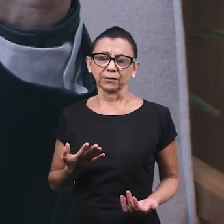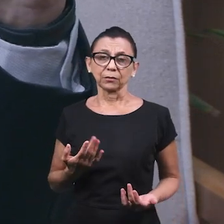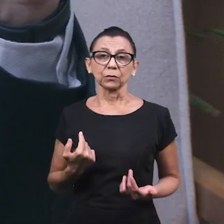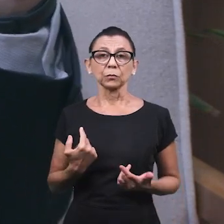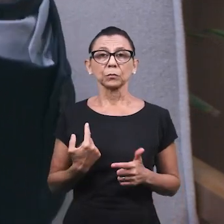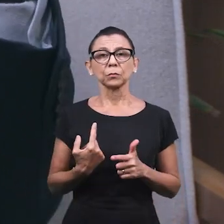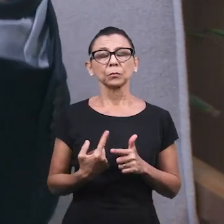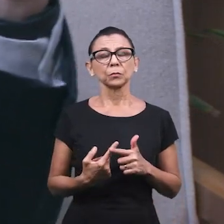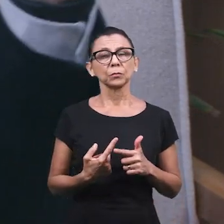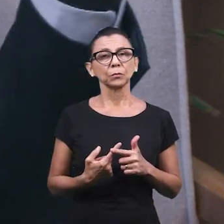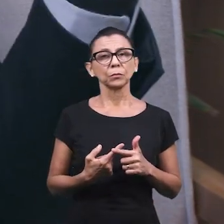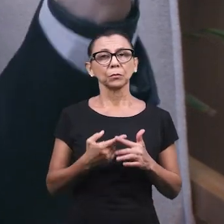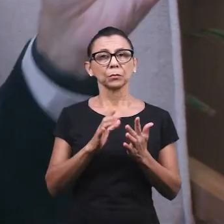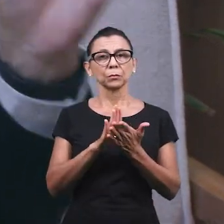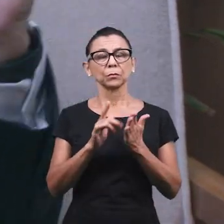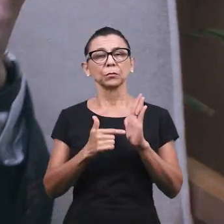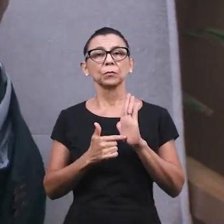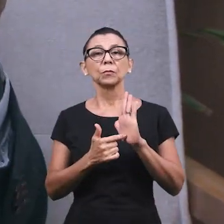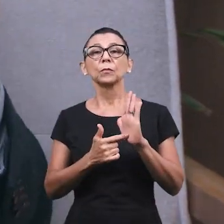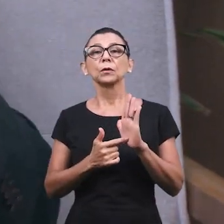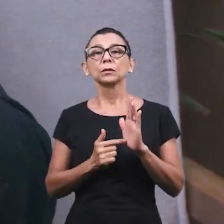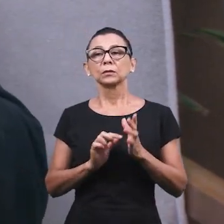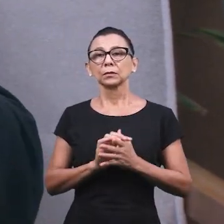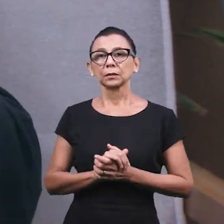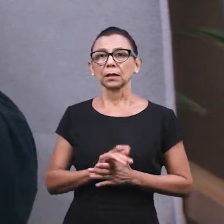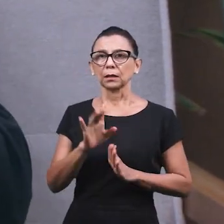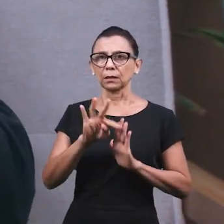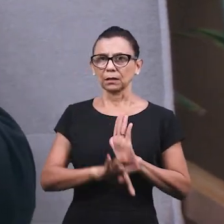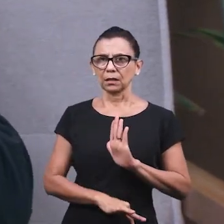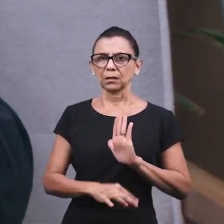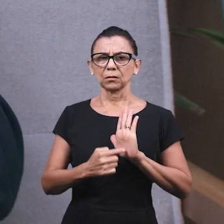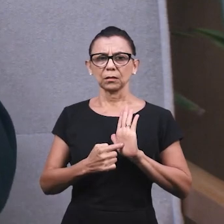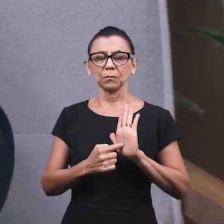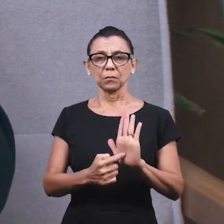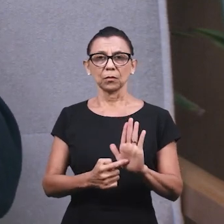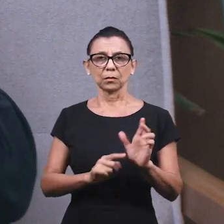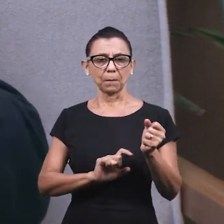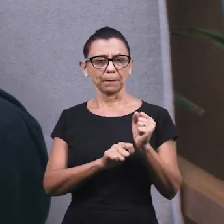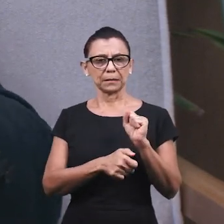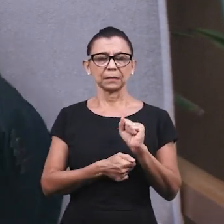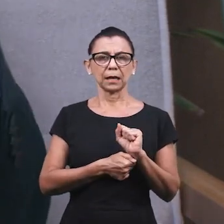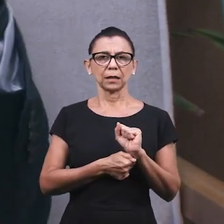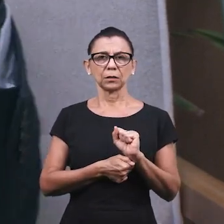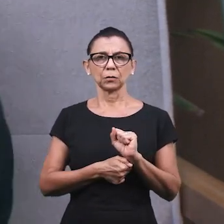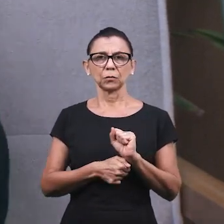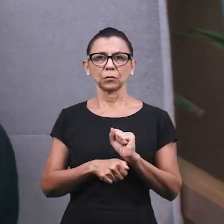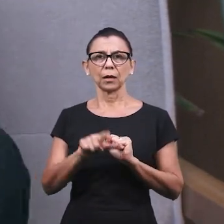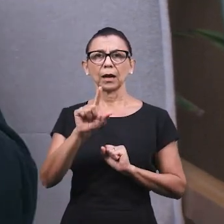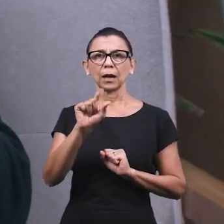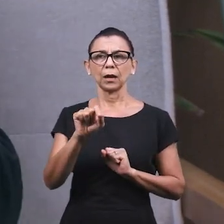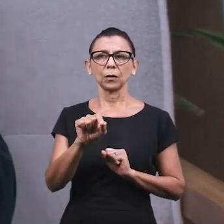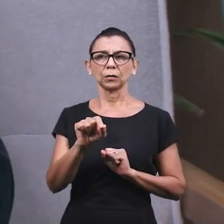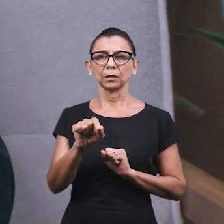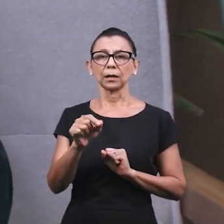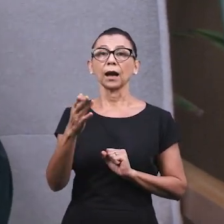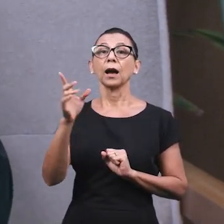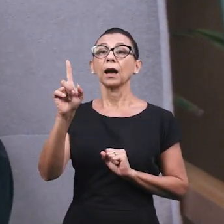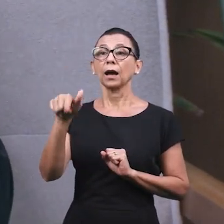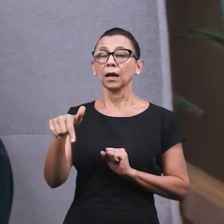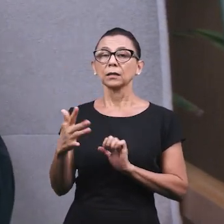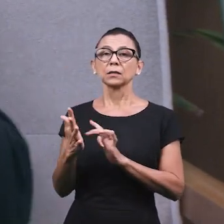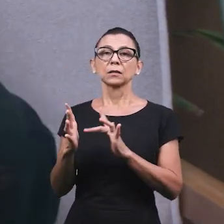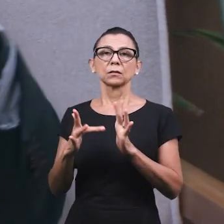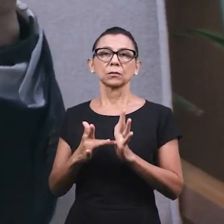Saint-Esprit. Oui, sans doute. Parce qu'il y a le texte de la parole qui dit que le mystère de Dieu est Christ, c'est le Seigneur